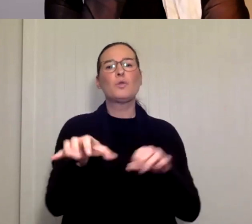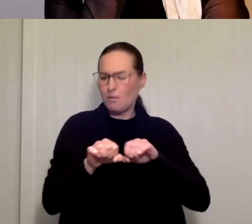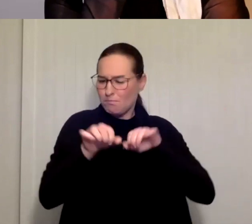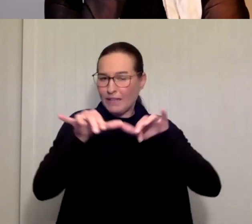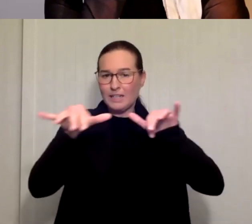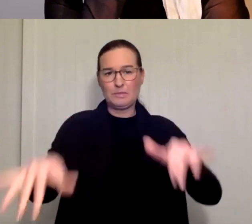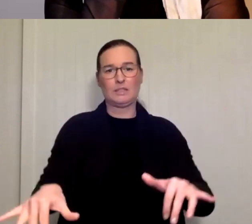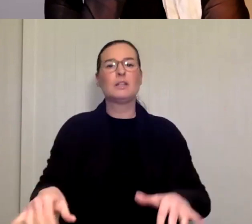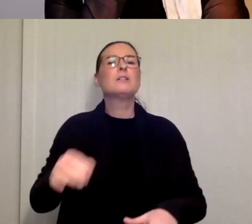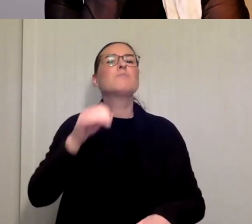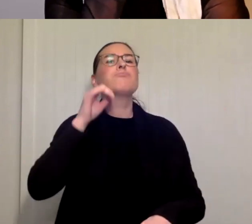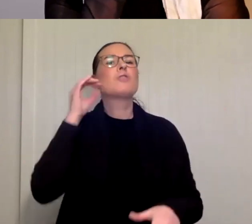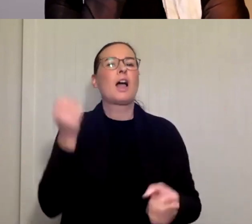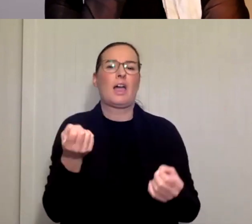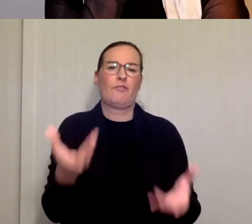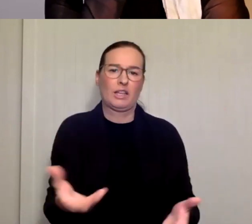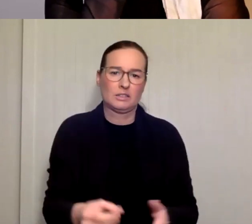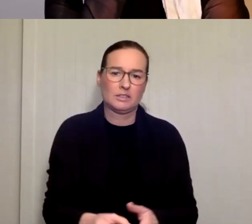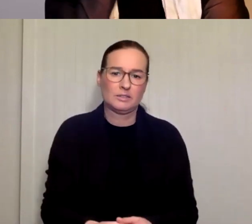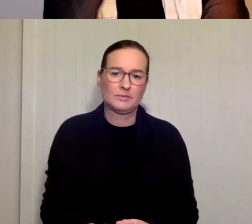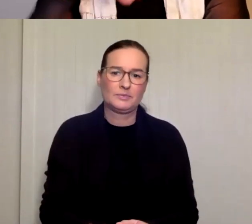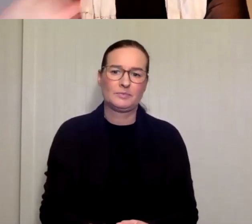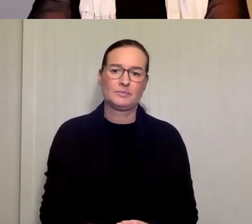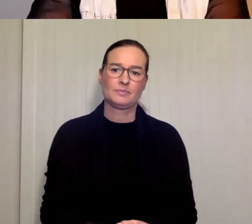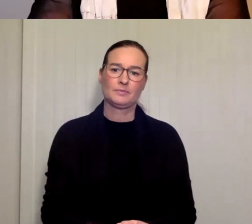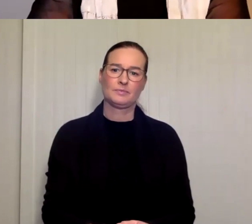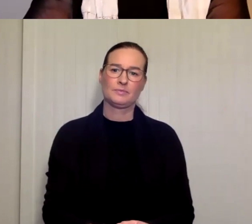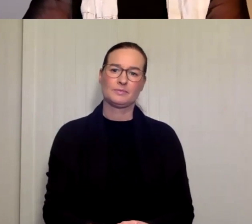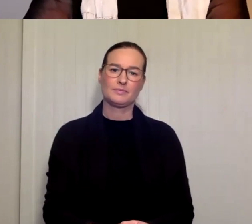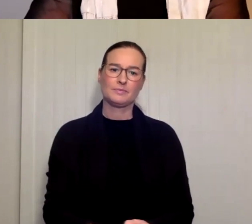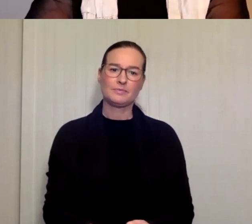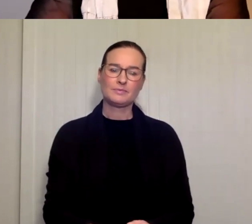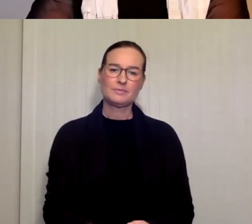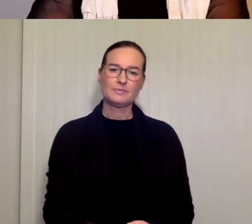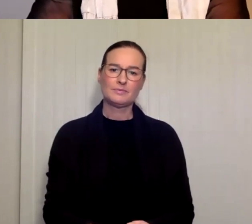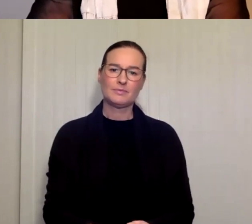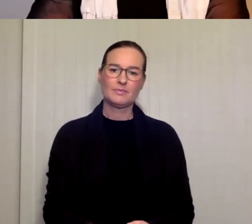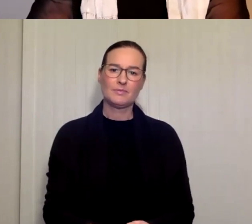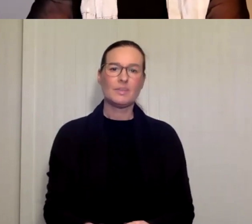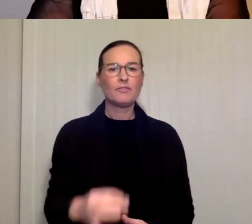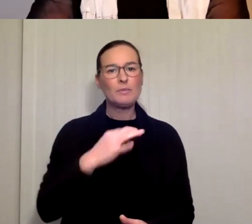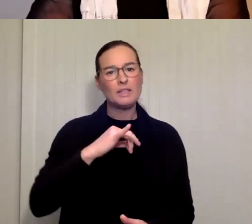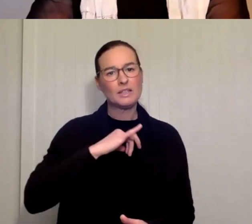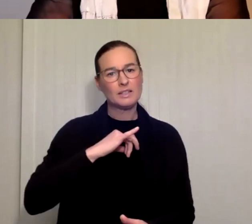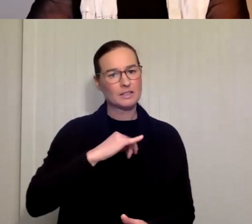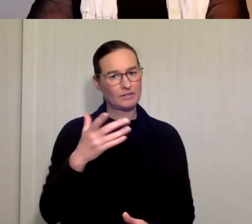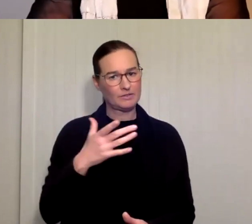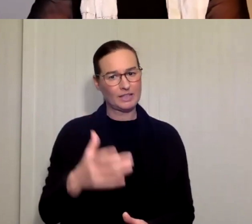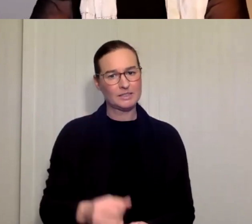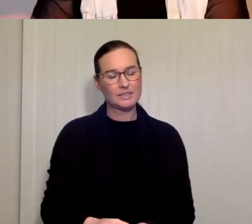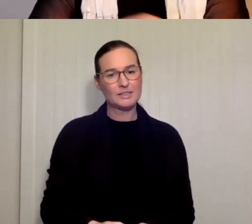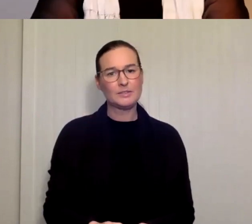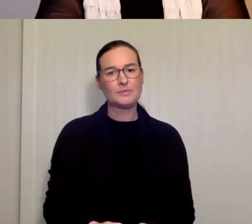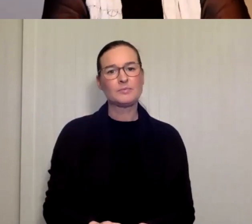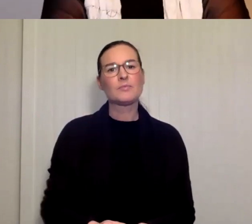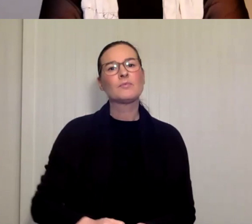Effekt ist. Aber was ich zum Beispiel für mich doch sehr interessant war, waren die ersten Stimmen, die wir von den südafrikanischen